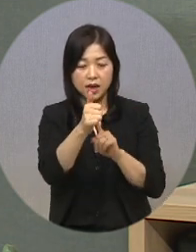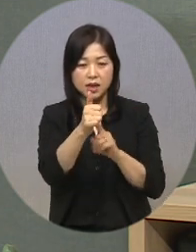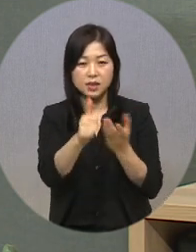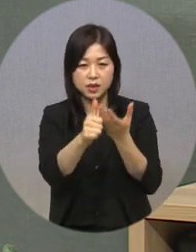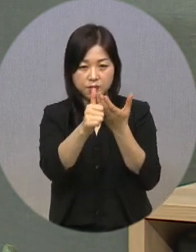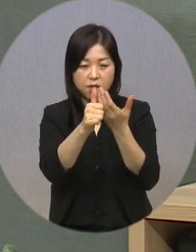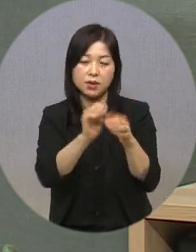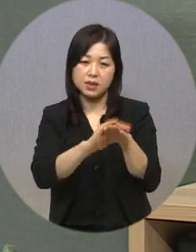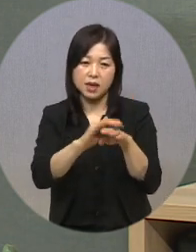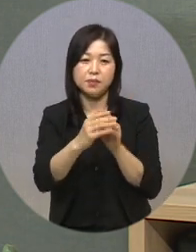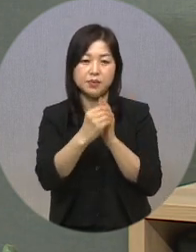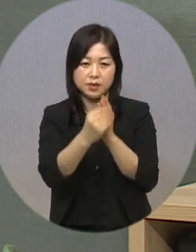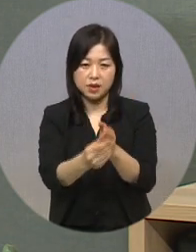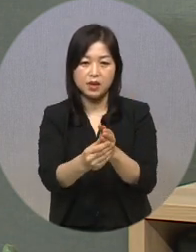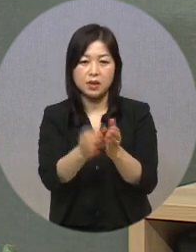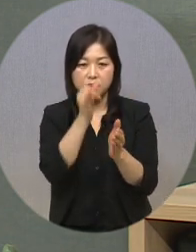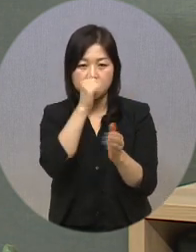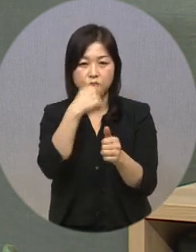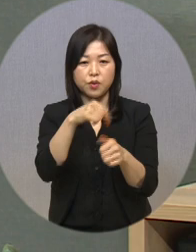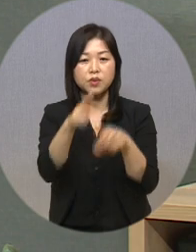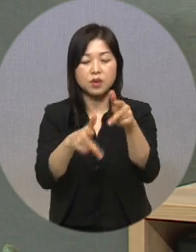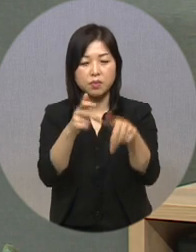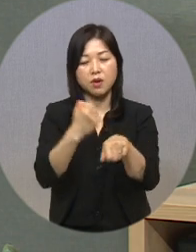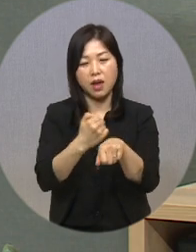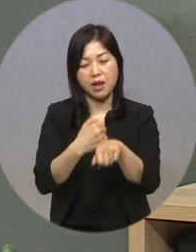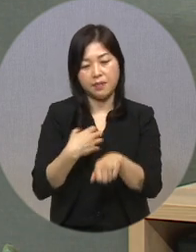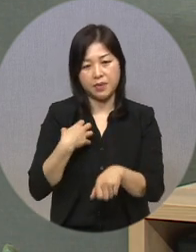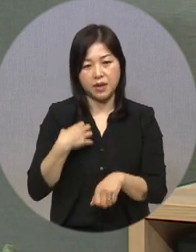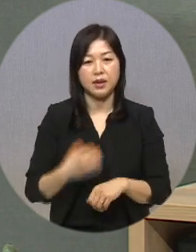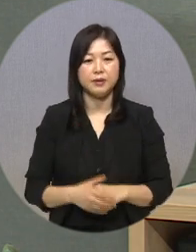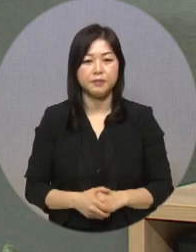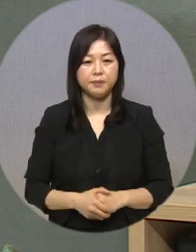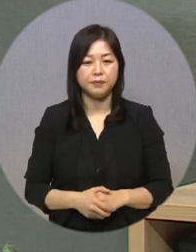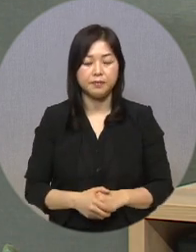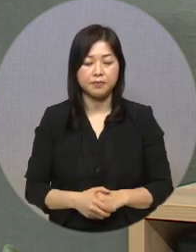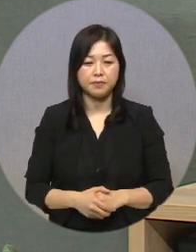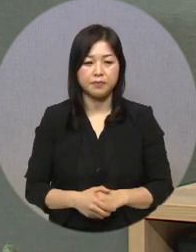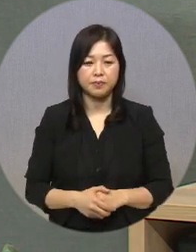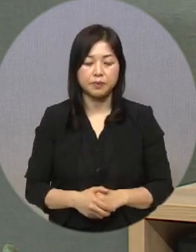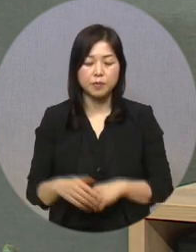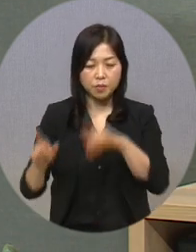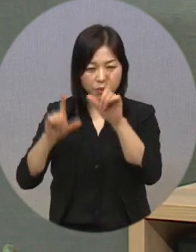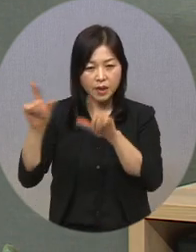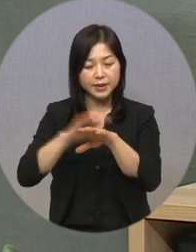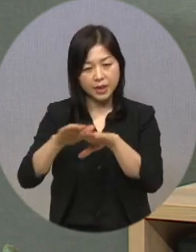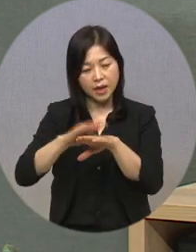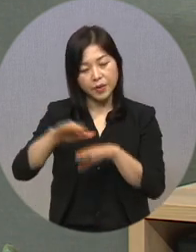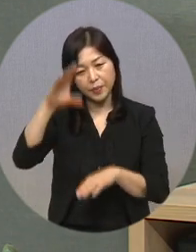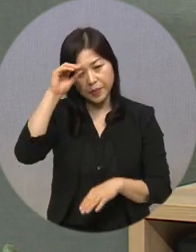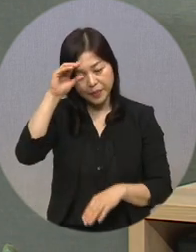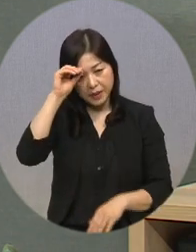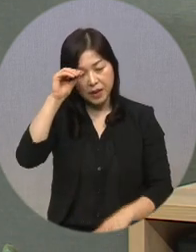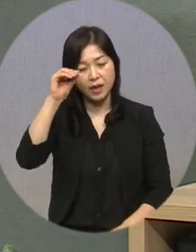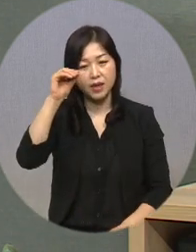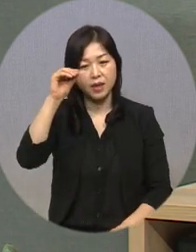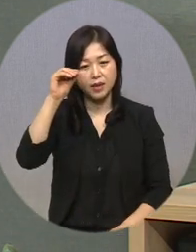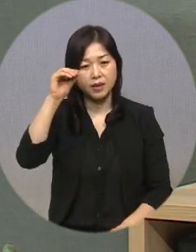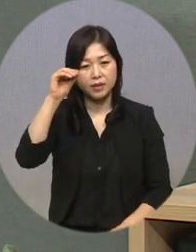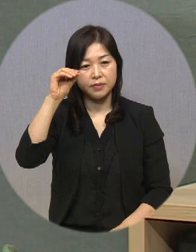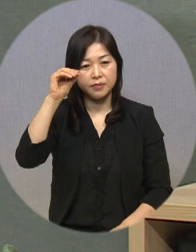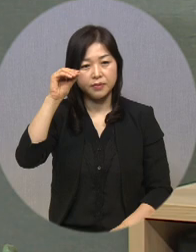잘 인도해 주시는 교육 사업까지 하고 계십니다. 이런 것을 우리가 귀감